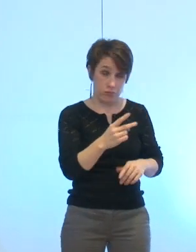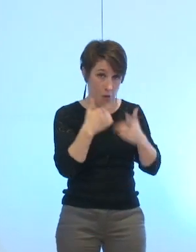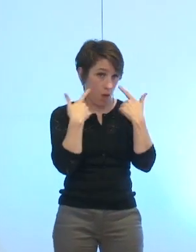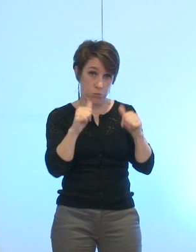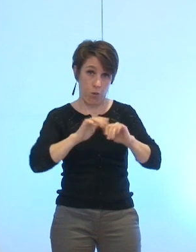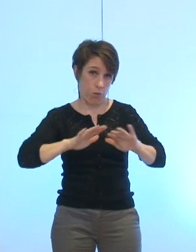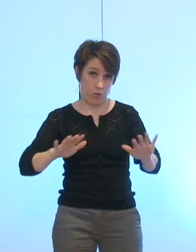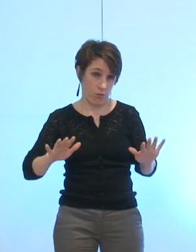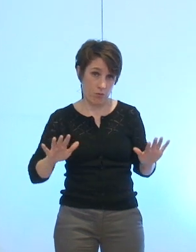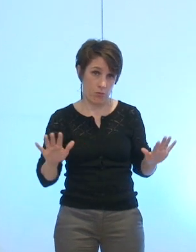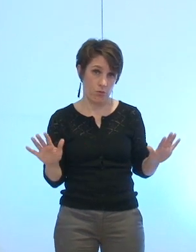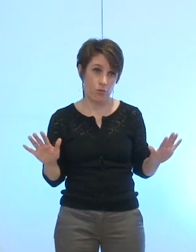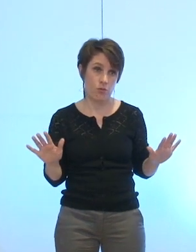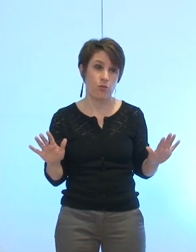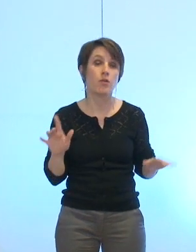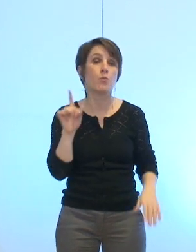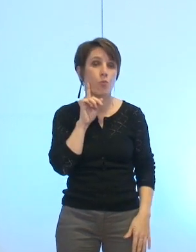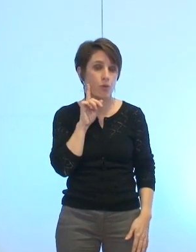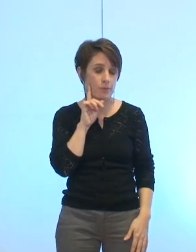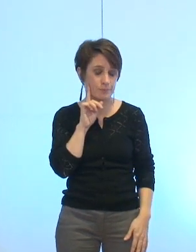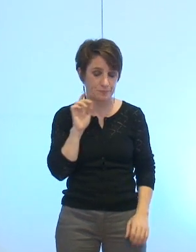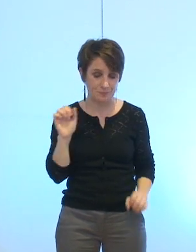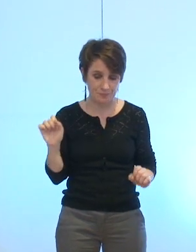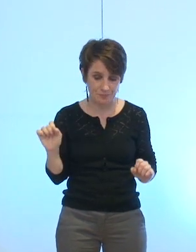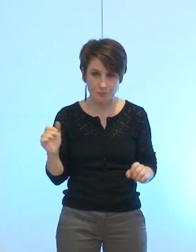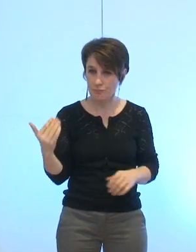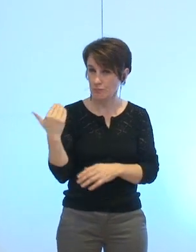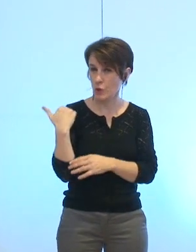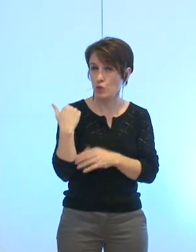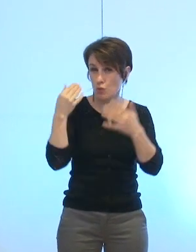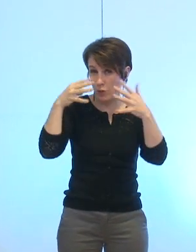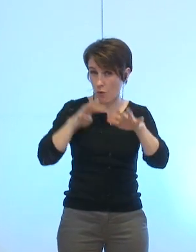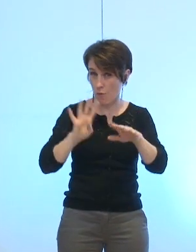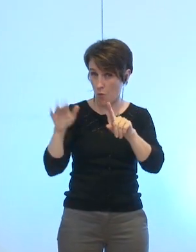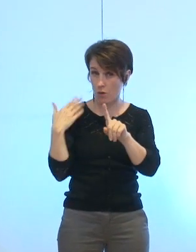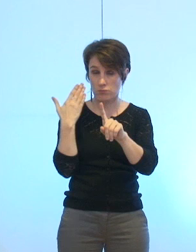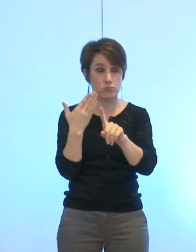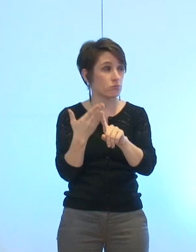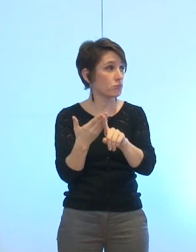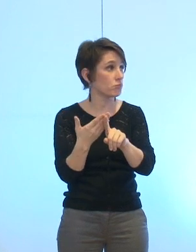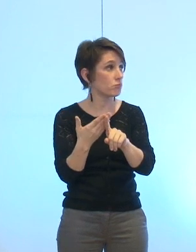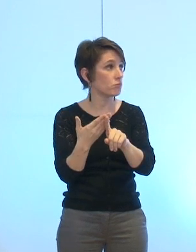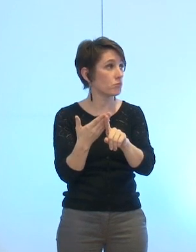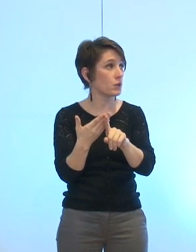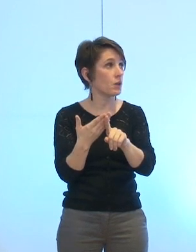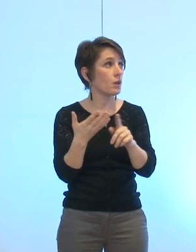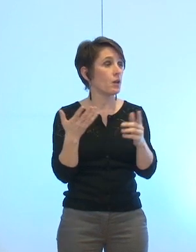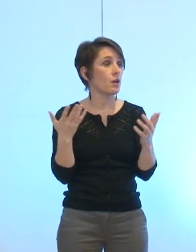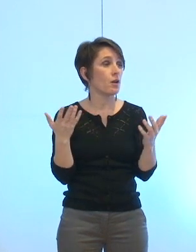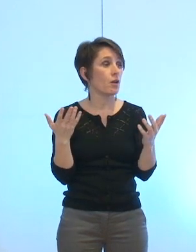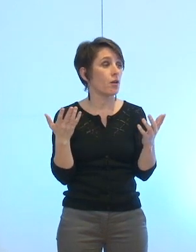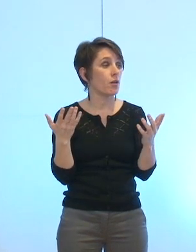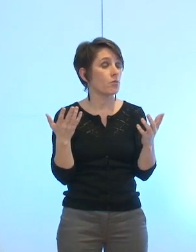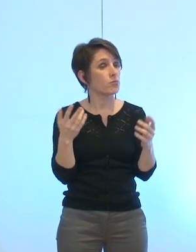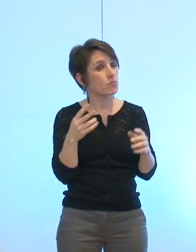mieux parce que au fond depuis 9 mois à défaut de porter une vision et